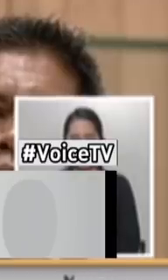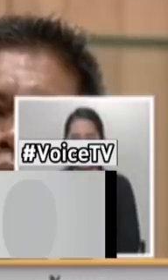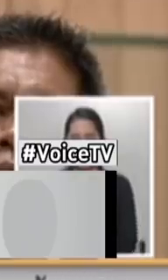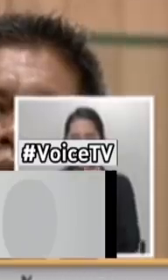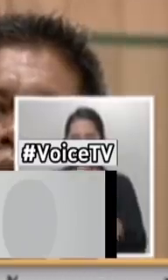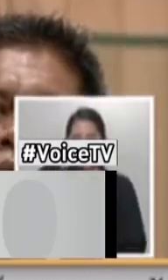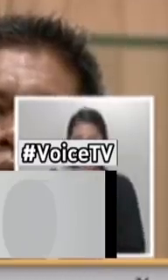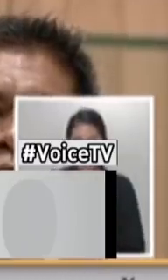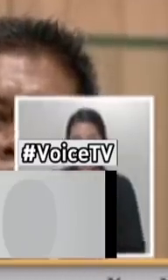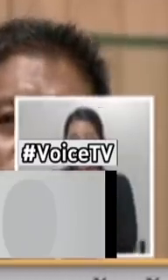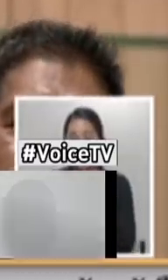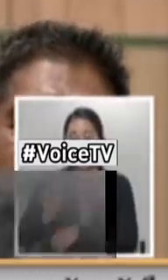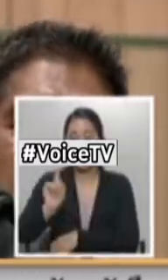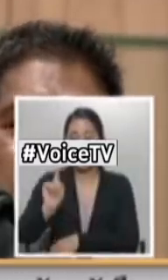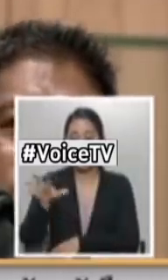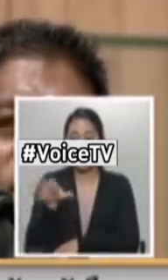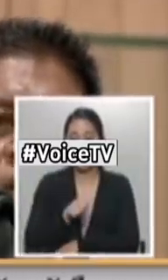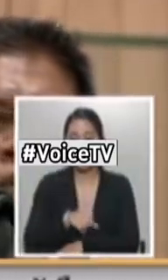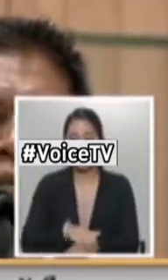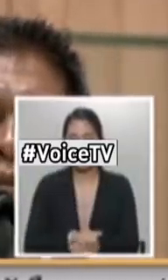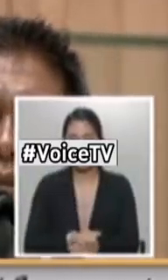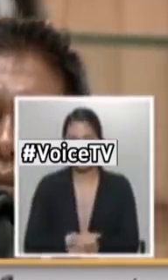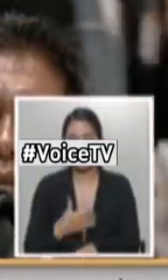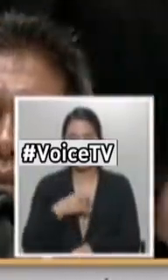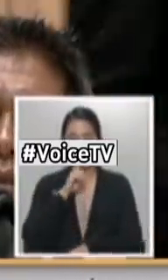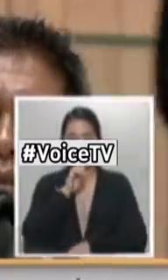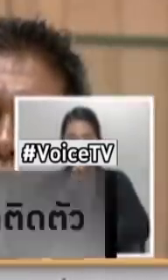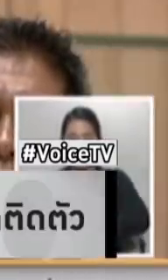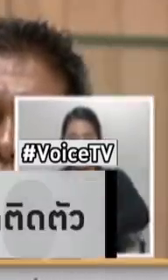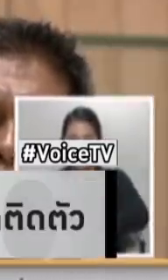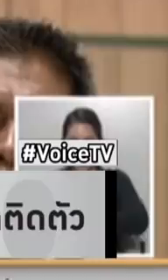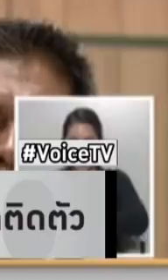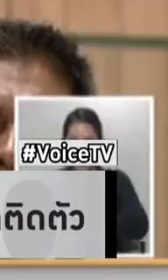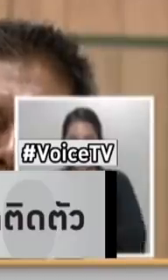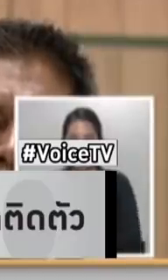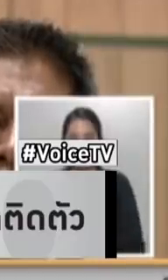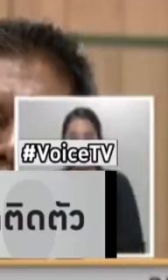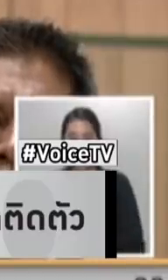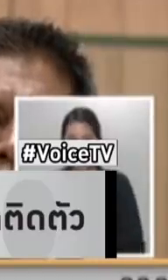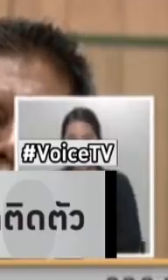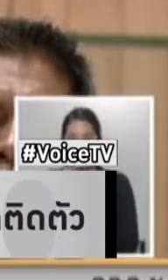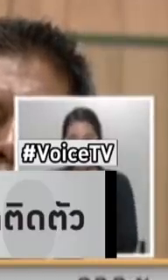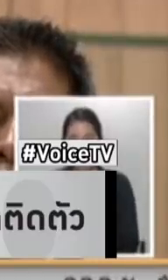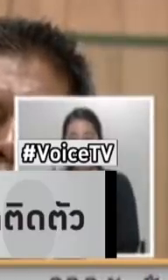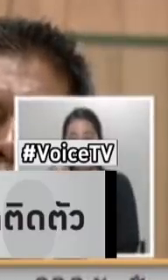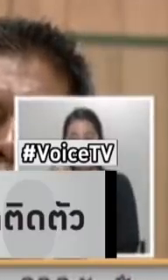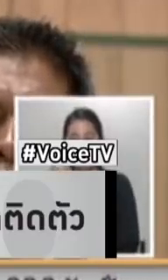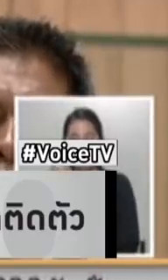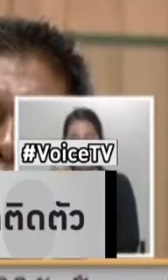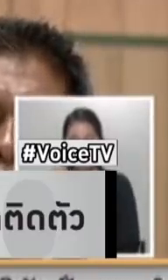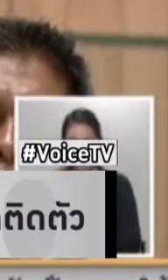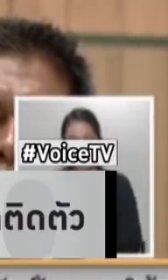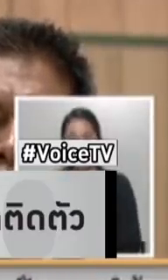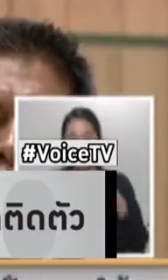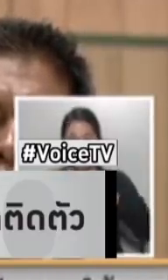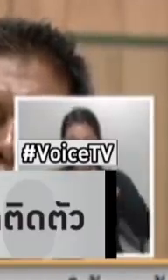ลต่างประเทศผมถามท่านประธานด้วยว่าท่านให้เขาเอามาอ่านได้ยังไงท่านได้ตรว